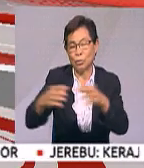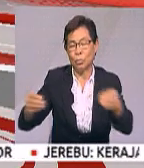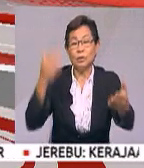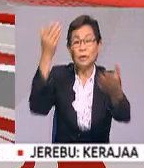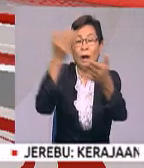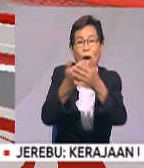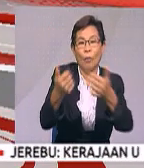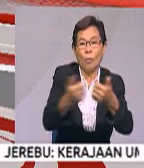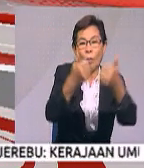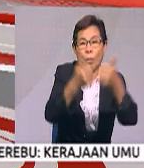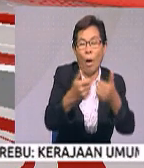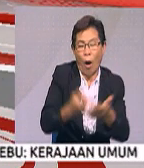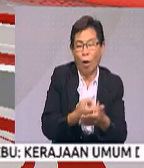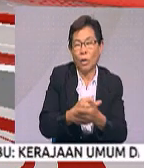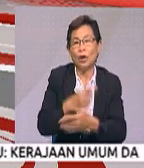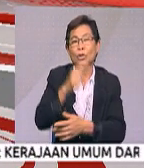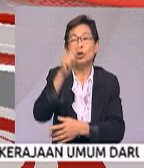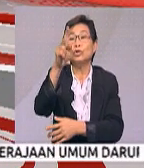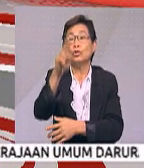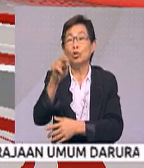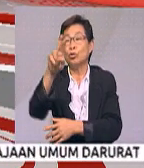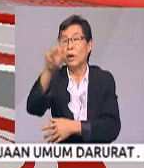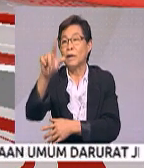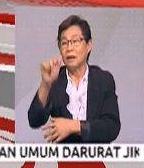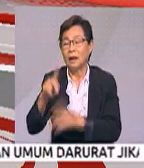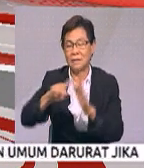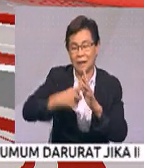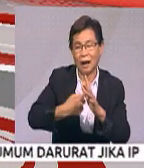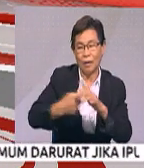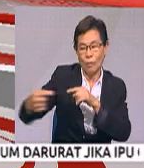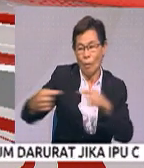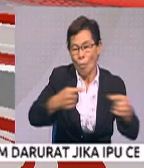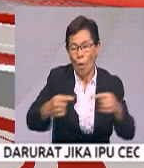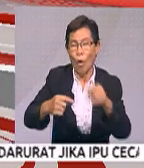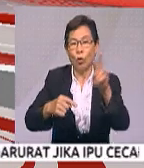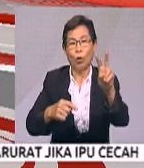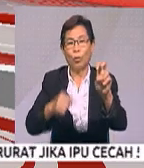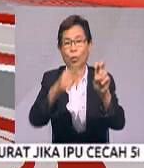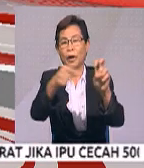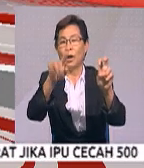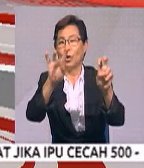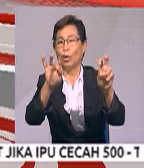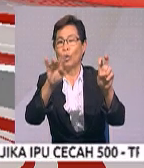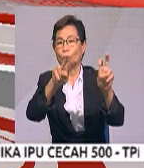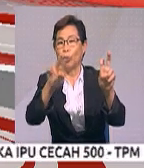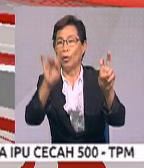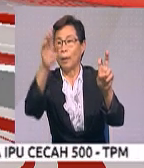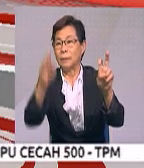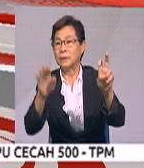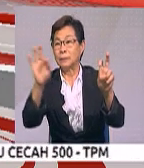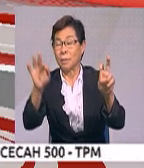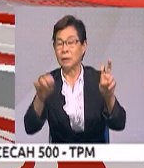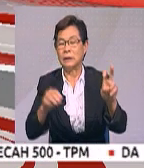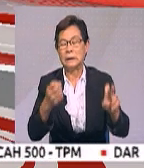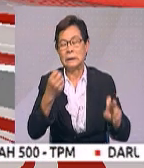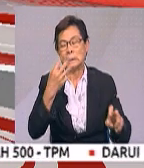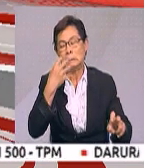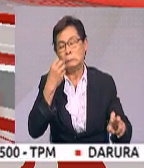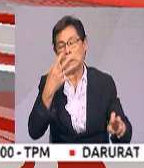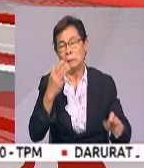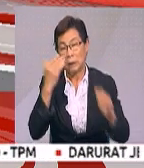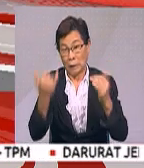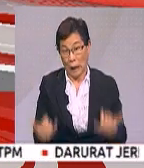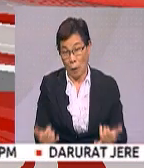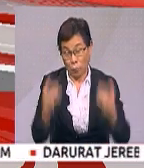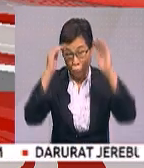Menjelang kejohanan hoki Piala Tun Razak 2019 yang akan memulakan saingan pada 20 hingga 28 September ini, lupakan kecewa dan kini